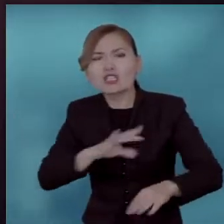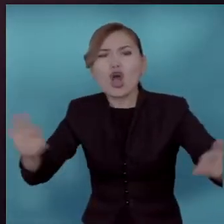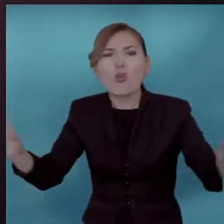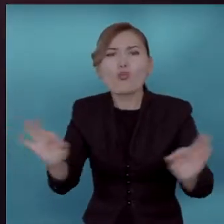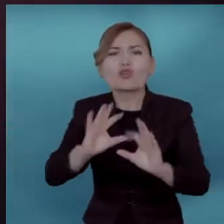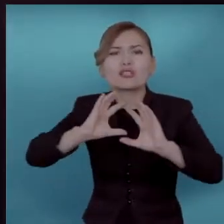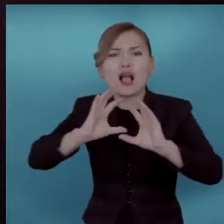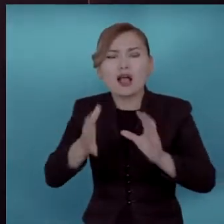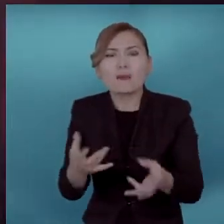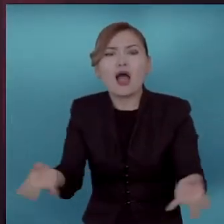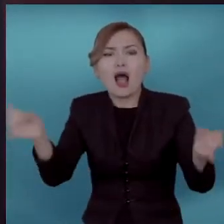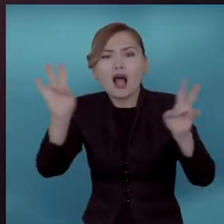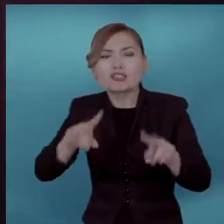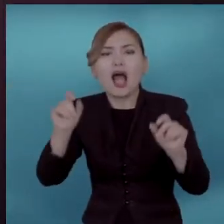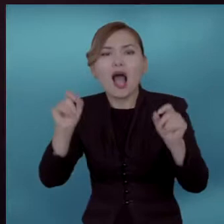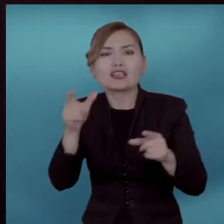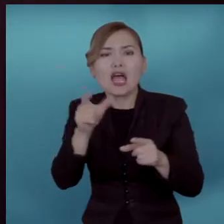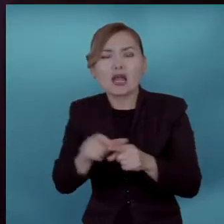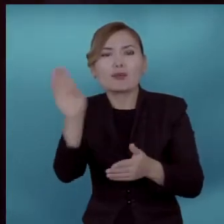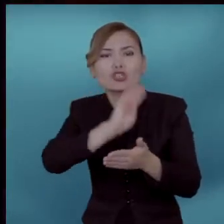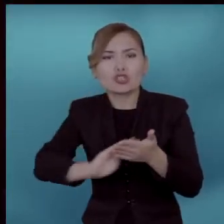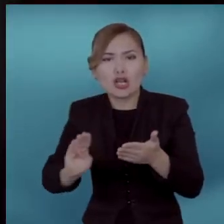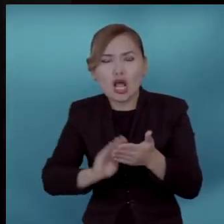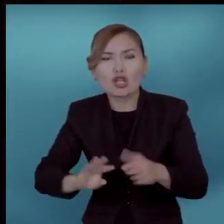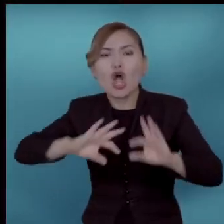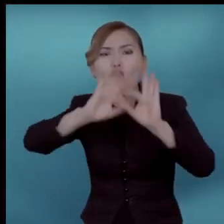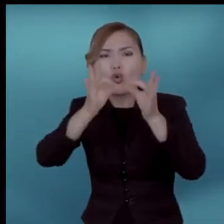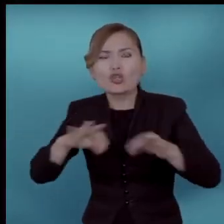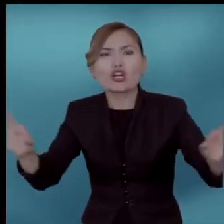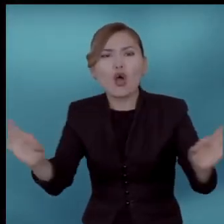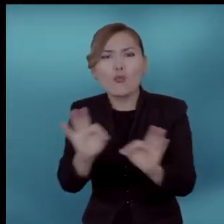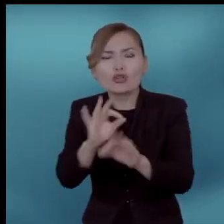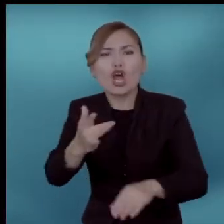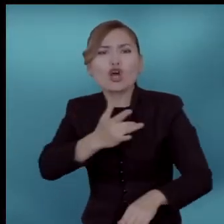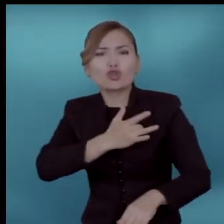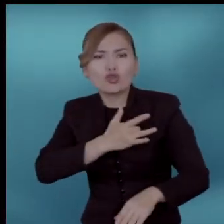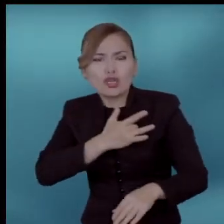әріппен жазылып, оның өнері жүректерде терең із қалдырды.